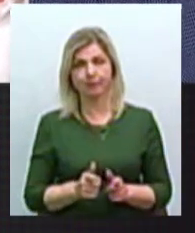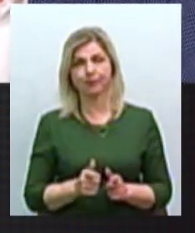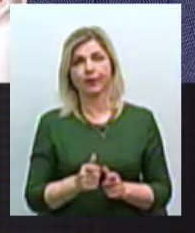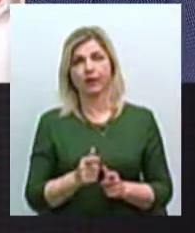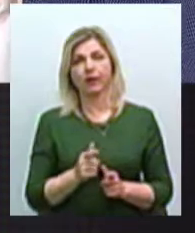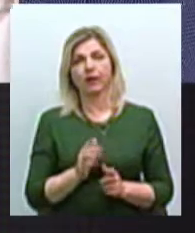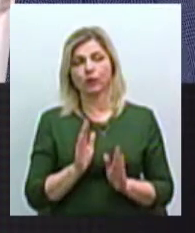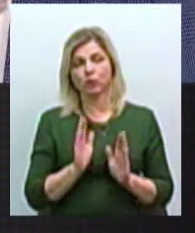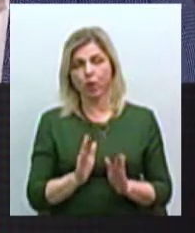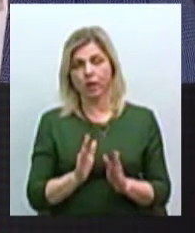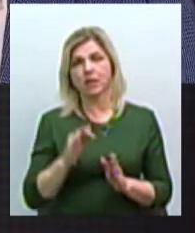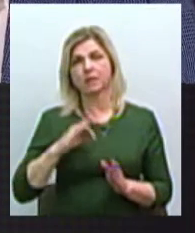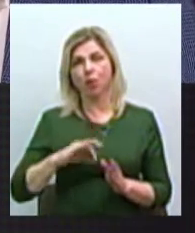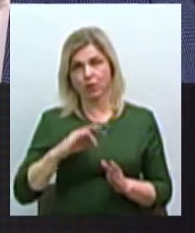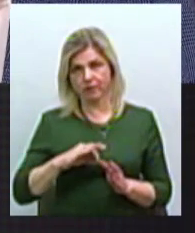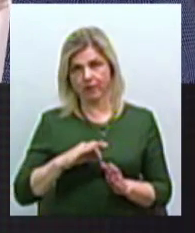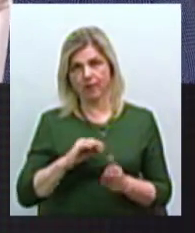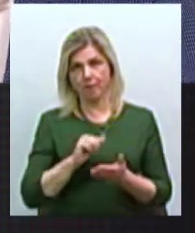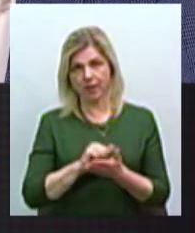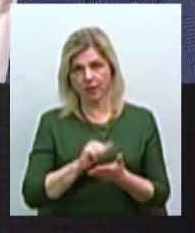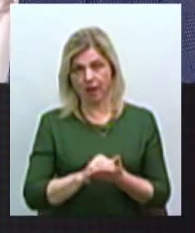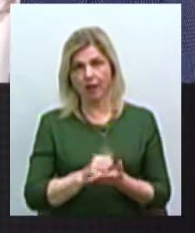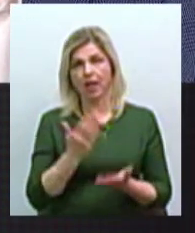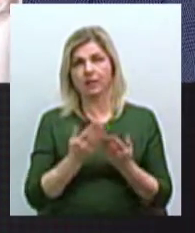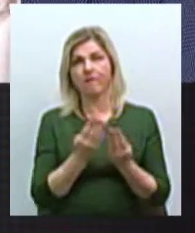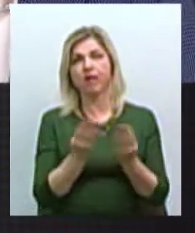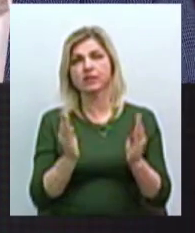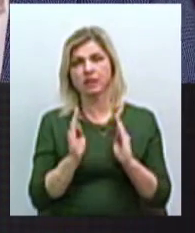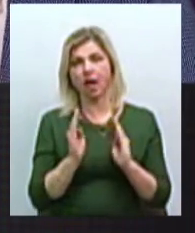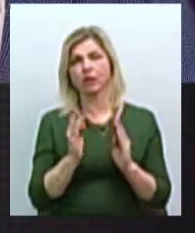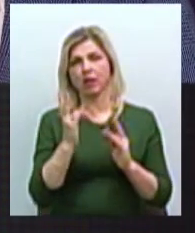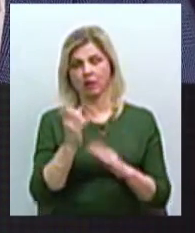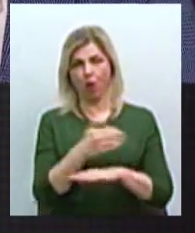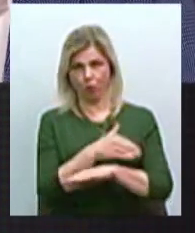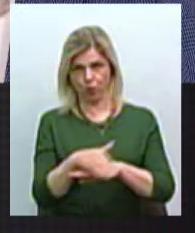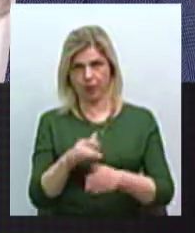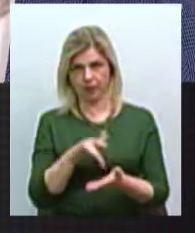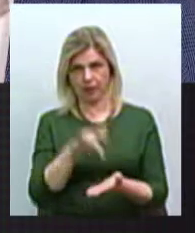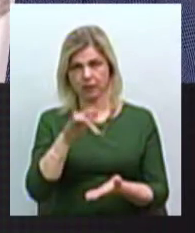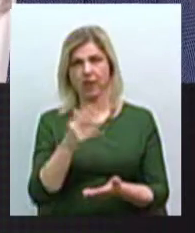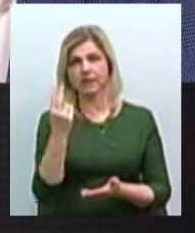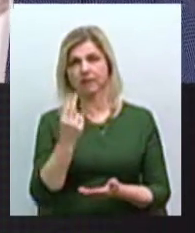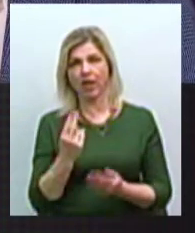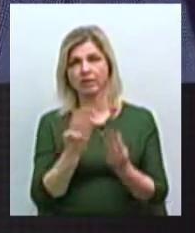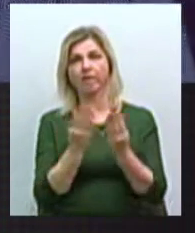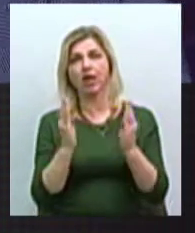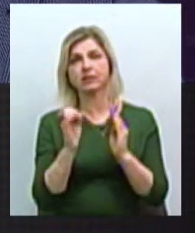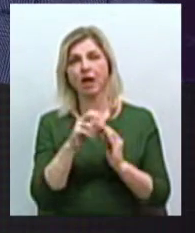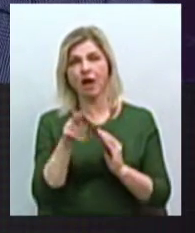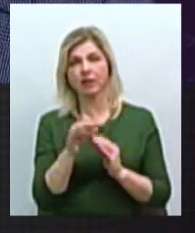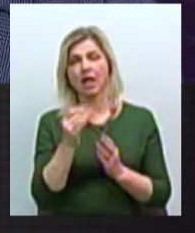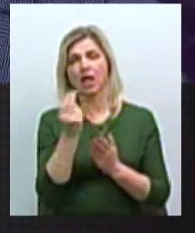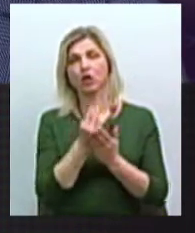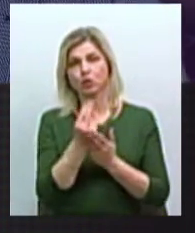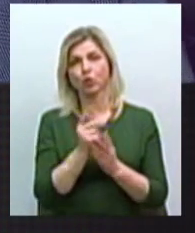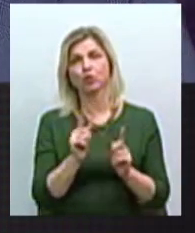всего лишь использованные материалы. И если фасад дома выходит на магистральную улицу, то цвет фасада и возможный там рисунок,